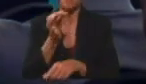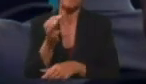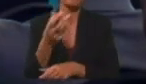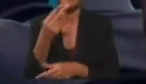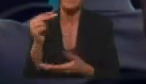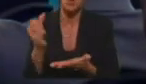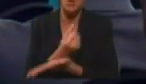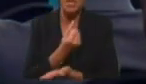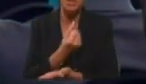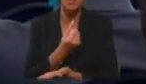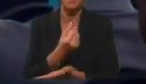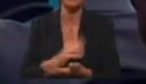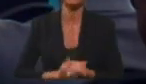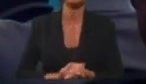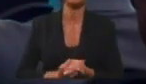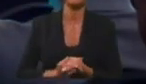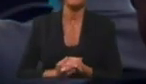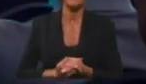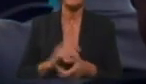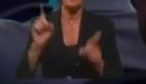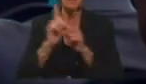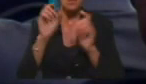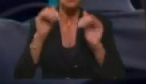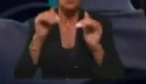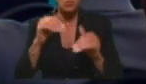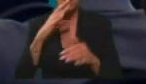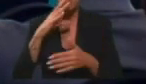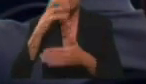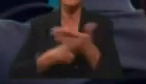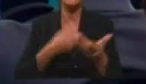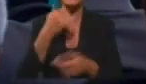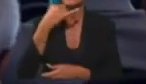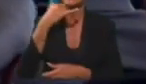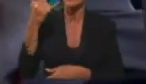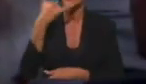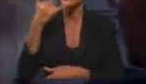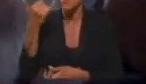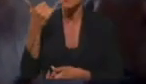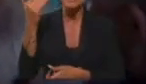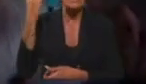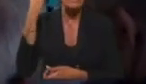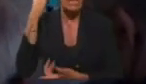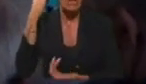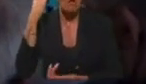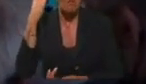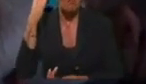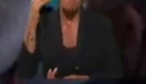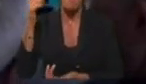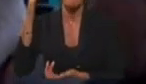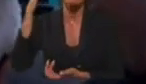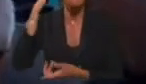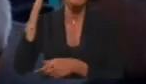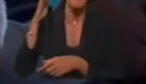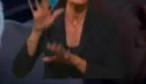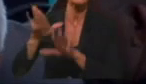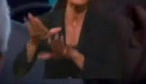No może skorzystać z opcji, czy przynajmniej niektórzy mogą skorzystać z opcji, tak, zadzwonić gdzieś do do znajomego, o którym się wie, że tam porusza się